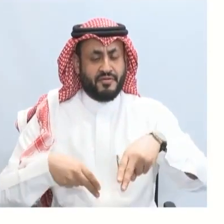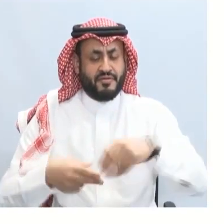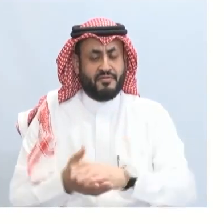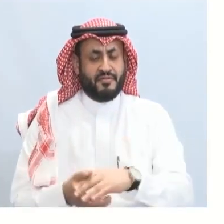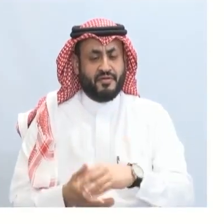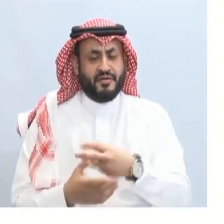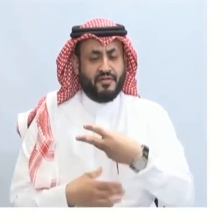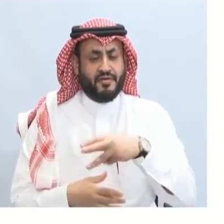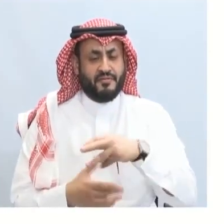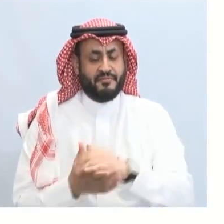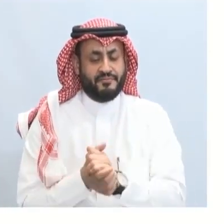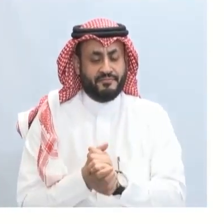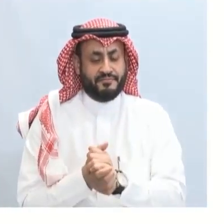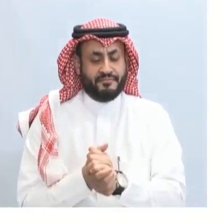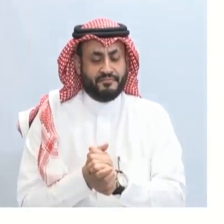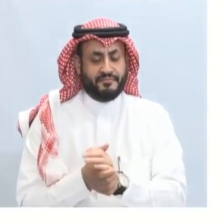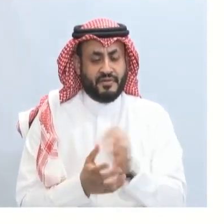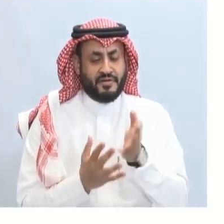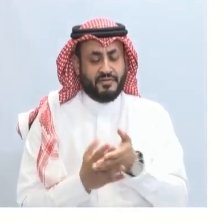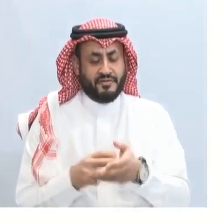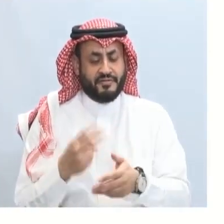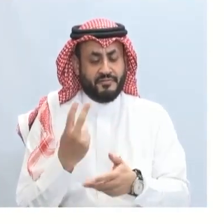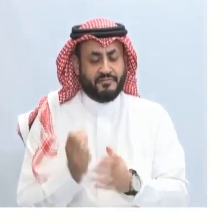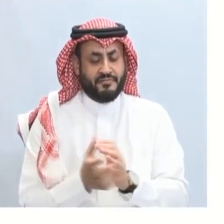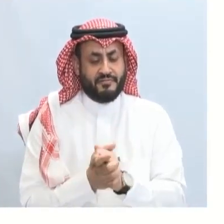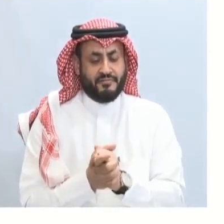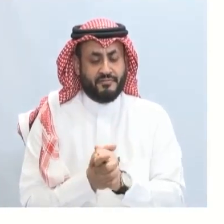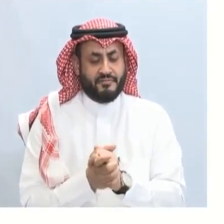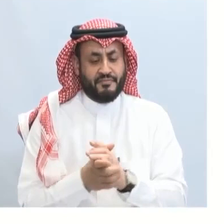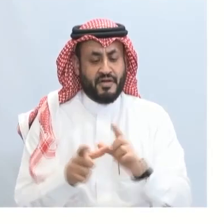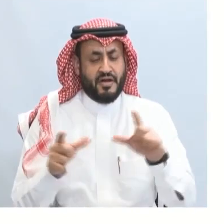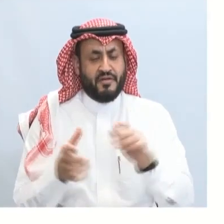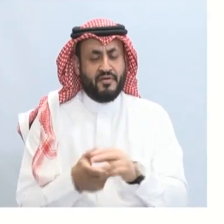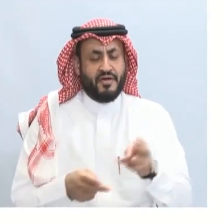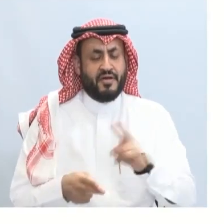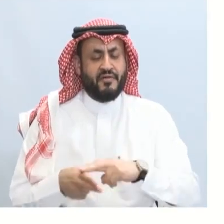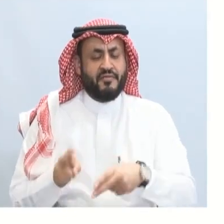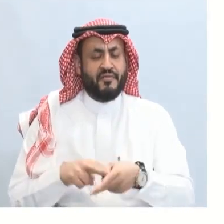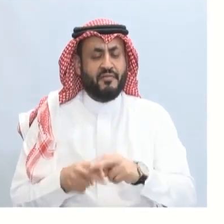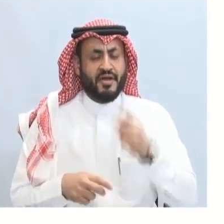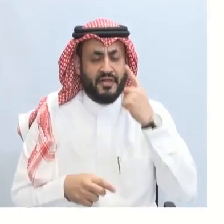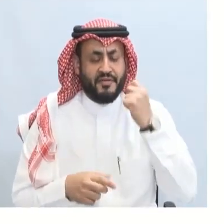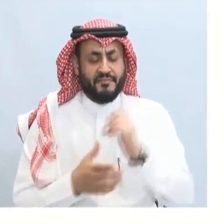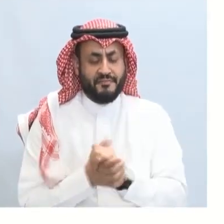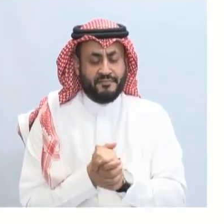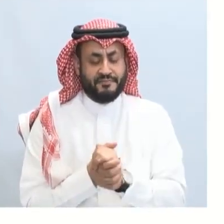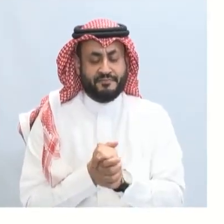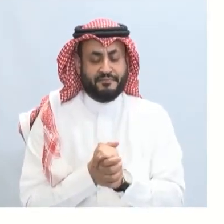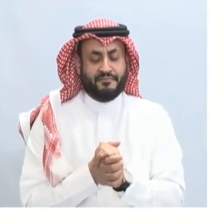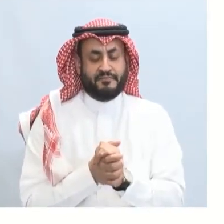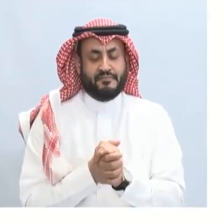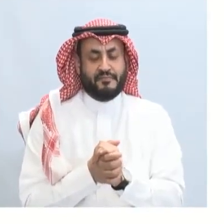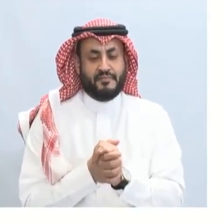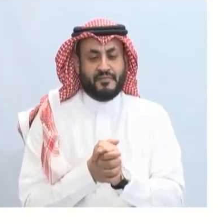الصف الثالث ثانوي الفصل الدراسي الثاني مادتنا الماده الجميله والمحبوبه لدى الجميع